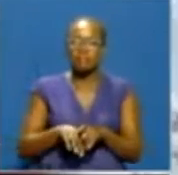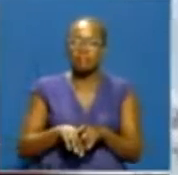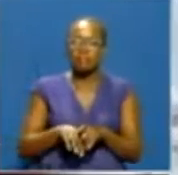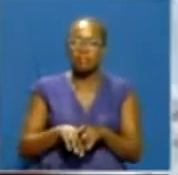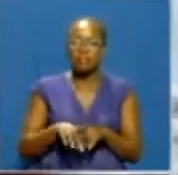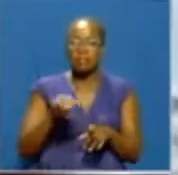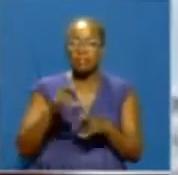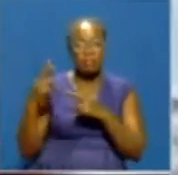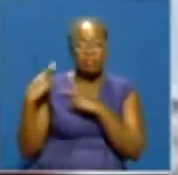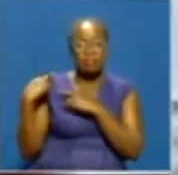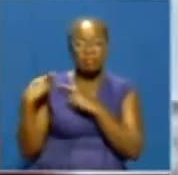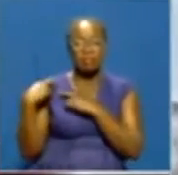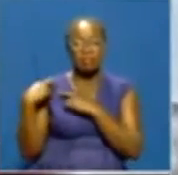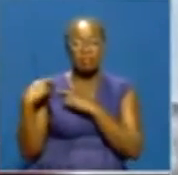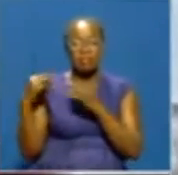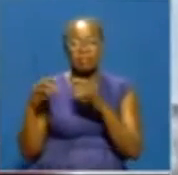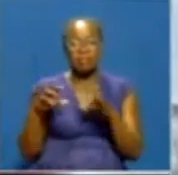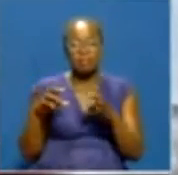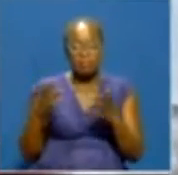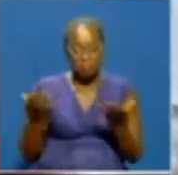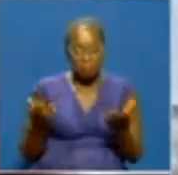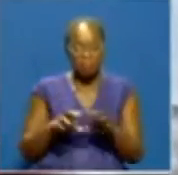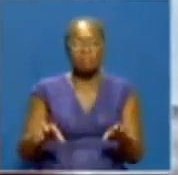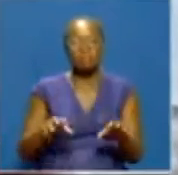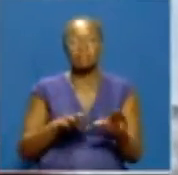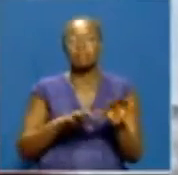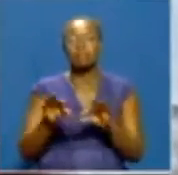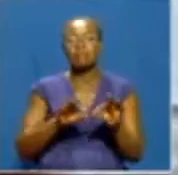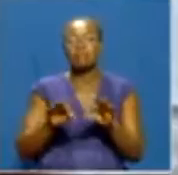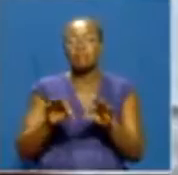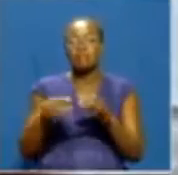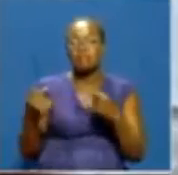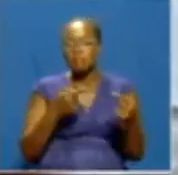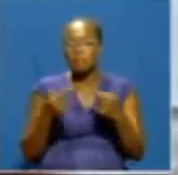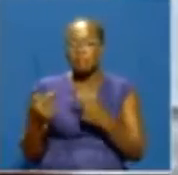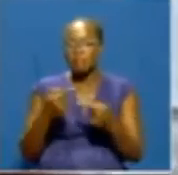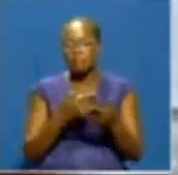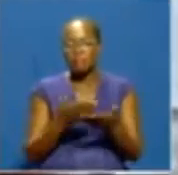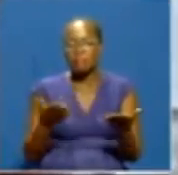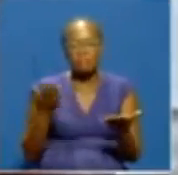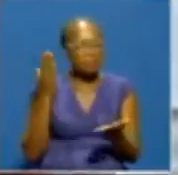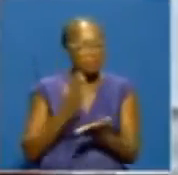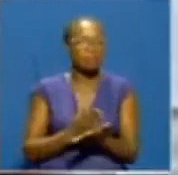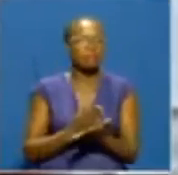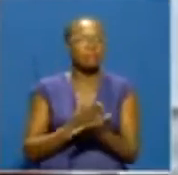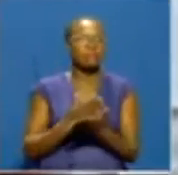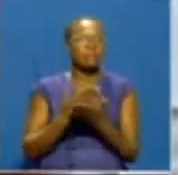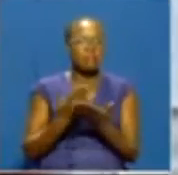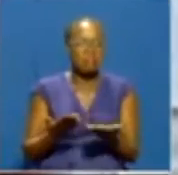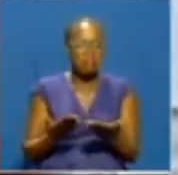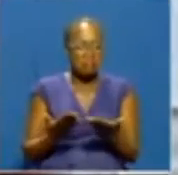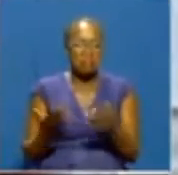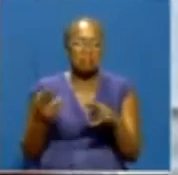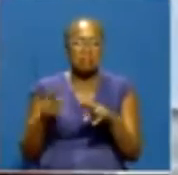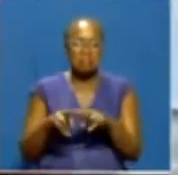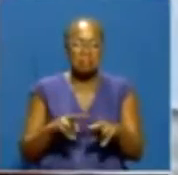wanaohusika na soko hili kutueleza ni kweli mzozo ambao ulioko hapa ni wa kweli ama waliweza kukaa na wachuuzi ili